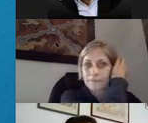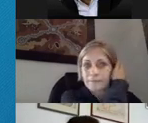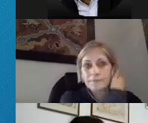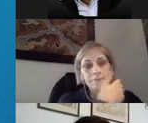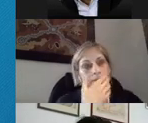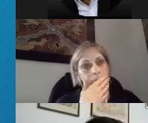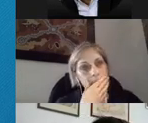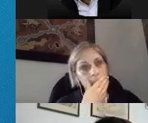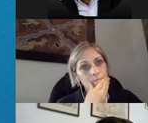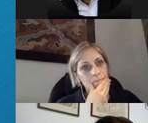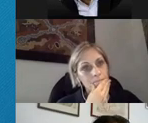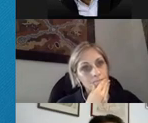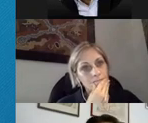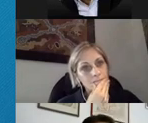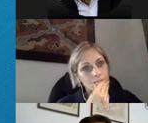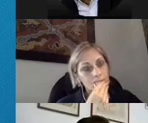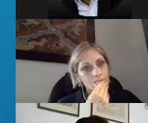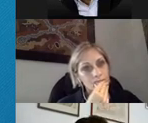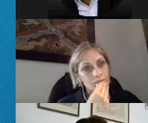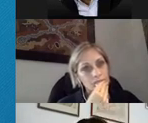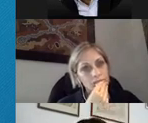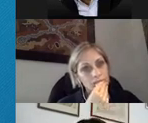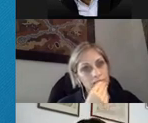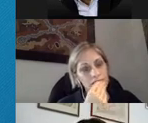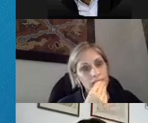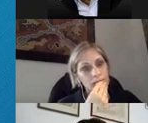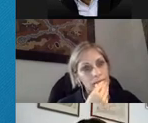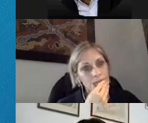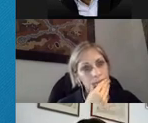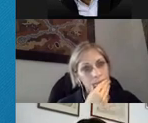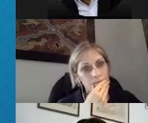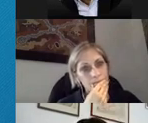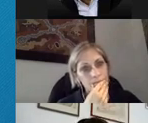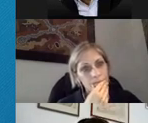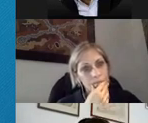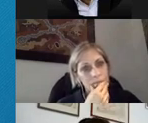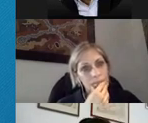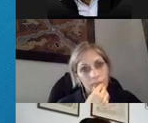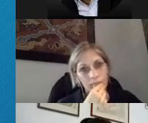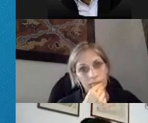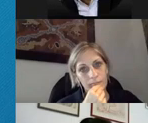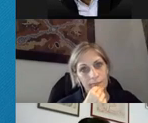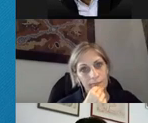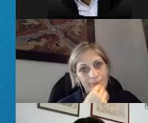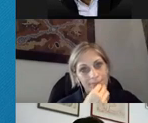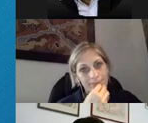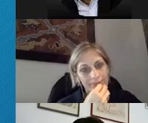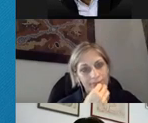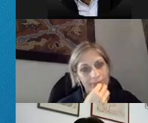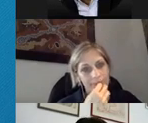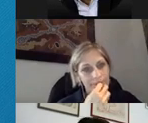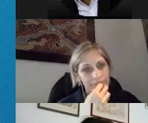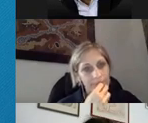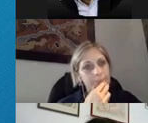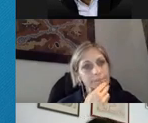come dicevi anche tu nell'introduzione tende a focalizzare questi argomenti più a un livello